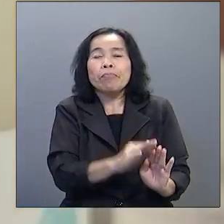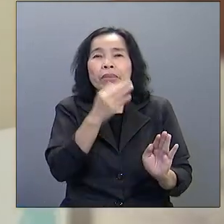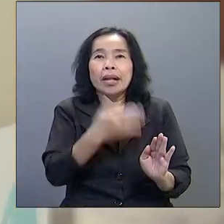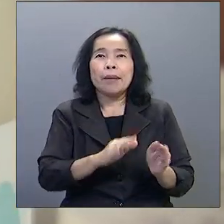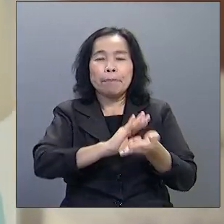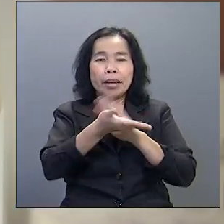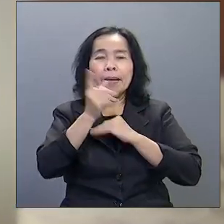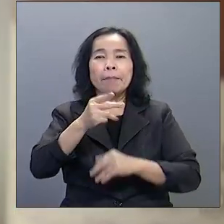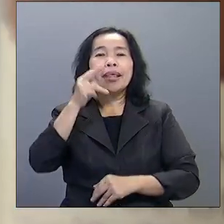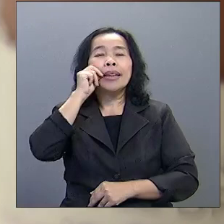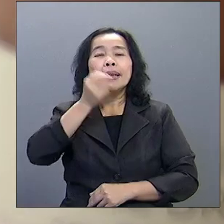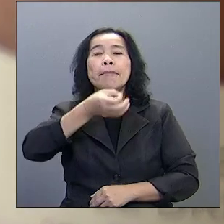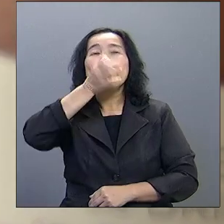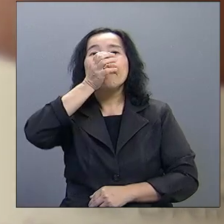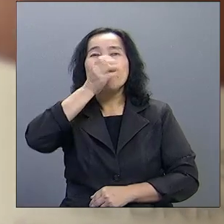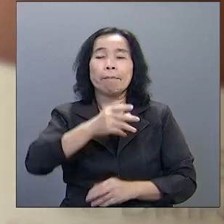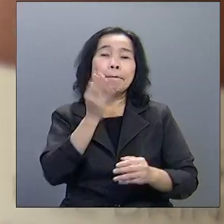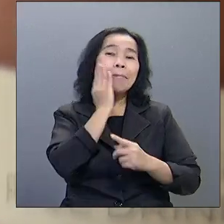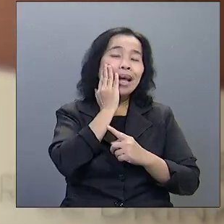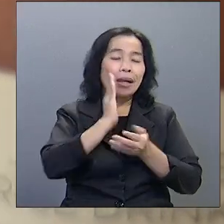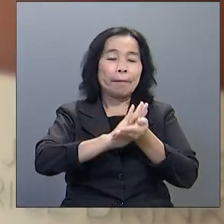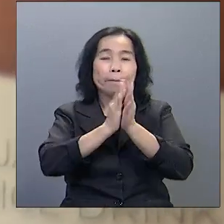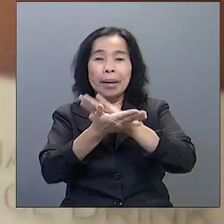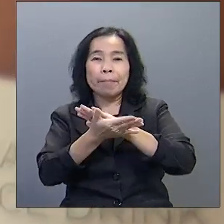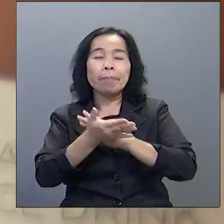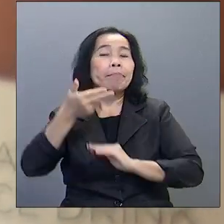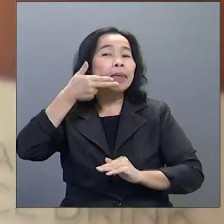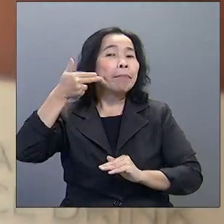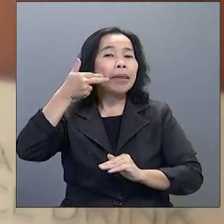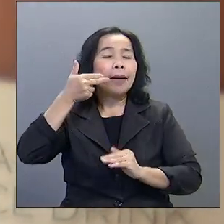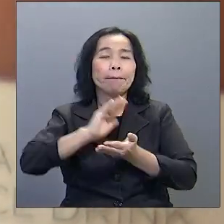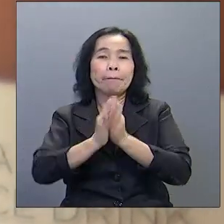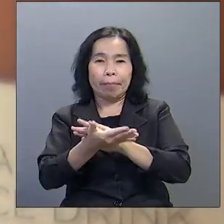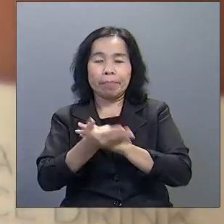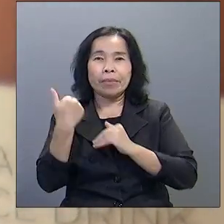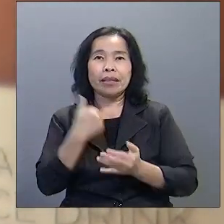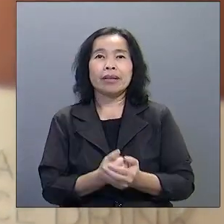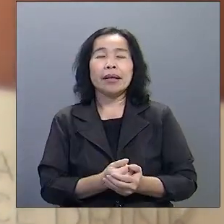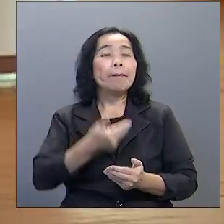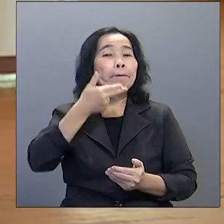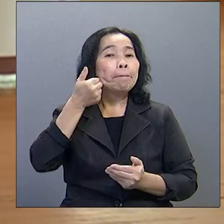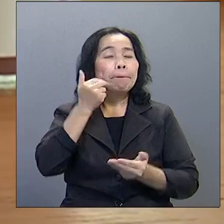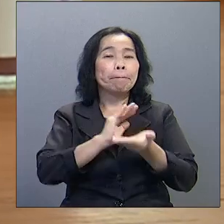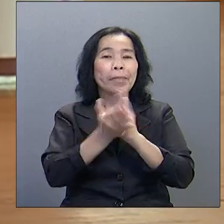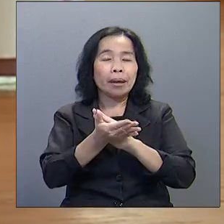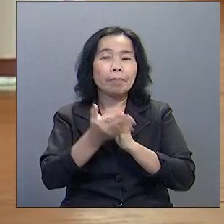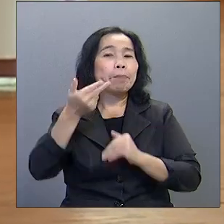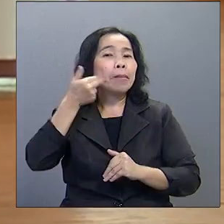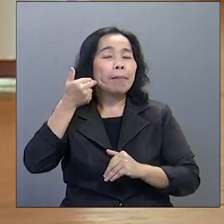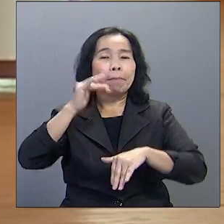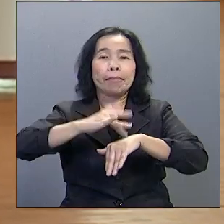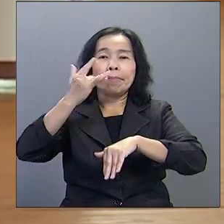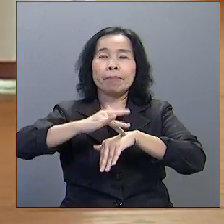เอนไซม์จากจากแป้งนะครับไปย่อยแป้งให้กลายเป็นน้ำตาลมอสซึ่งน้ำตาลมอสเนี่ยมันเป็นน้ำตาลโตสที่เป็น